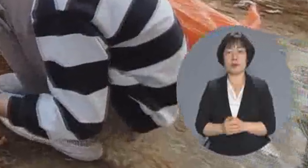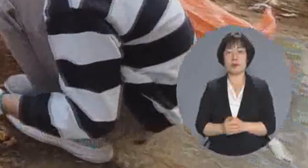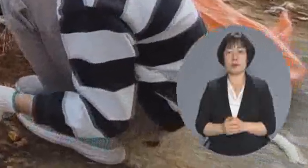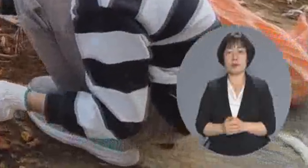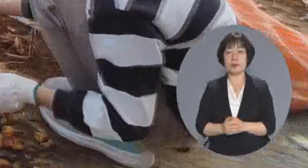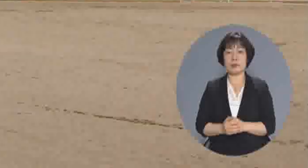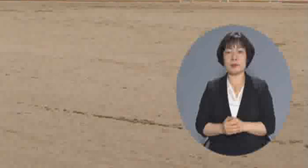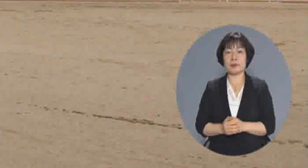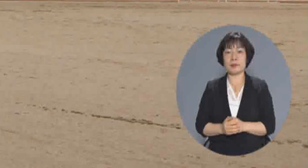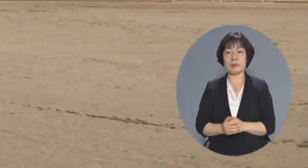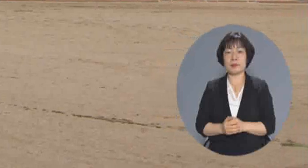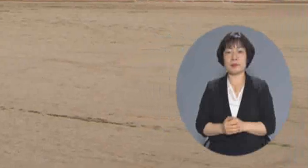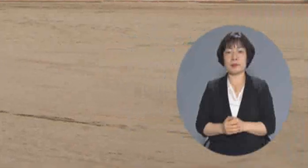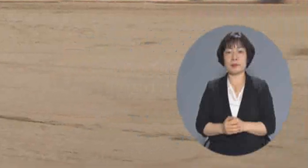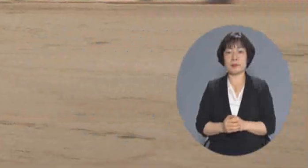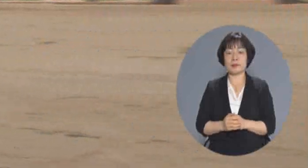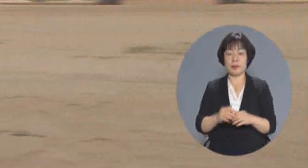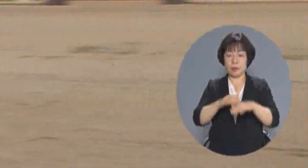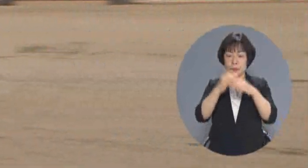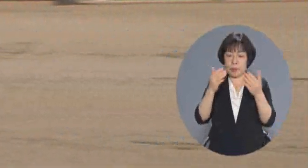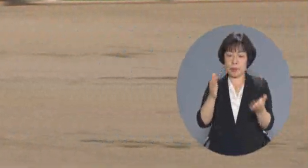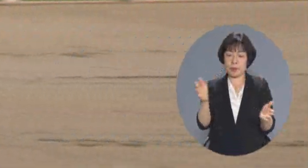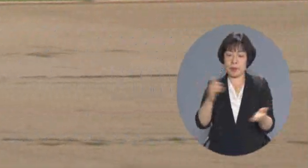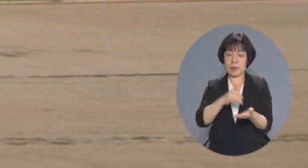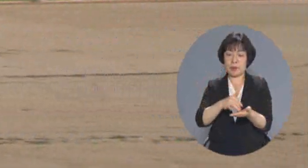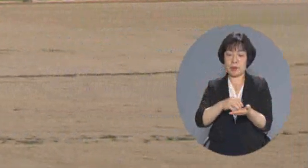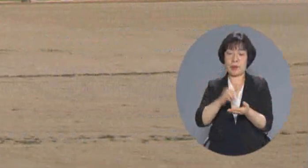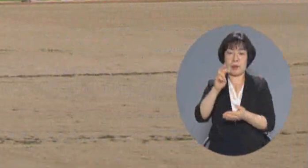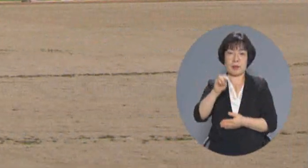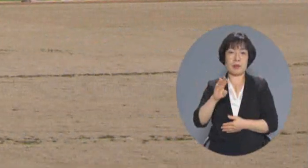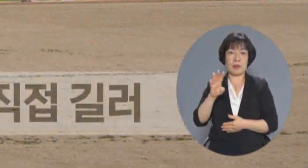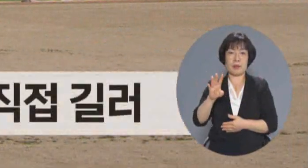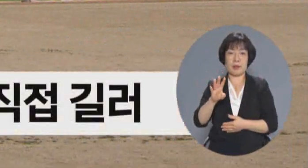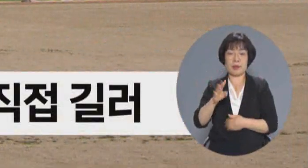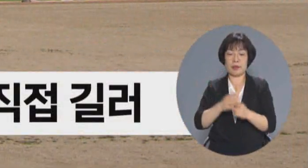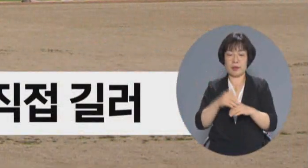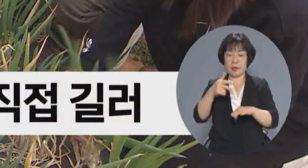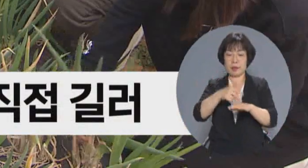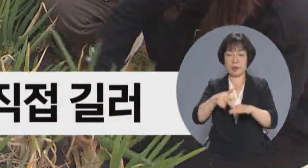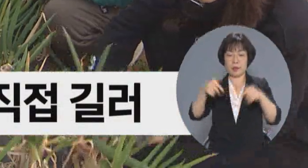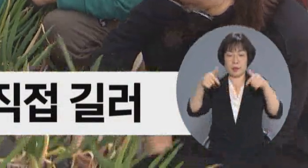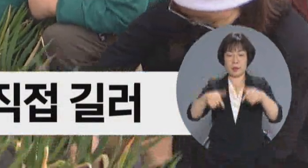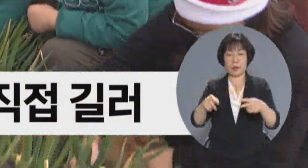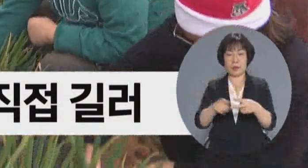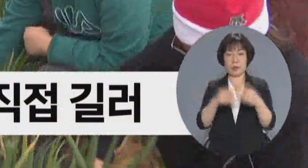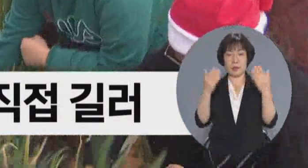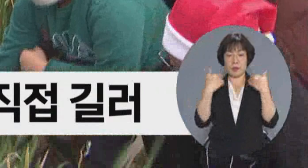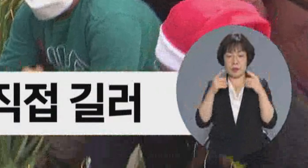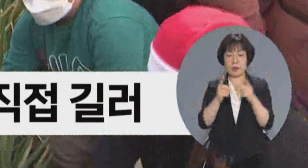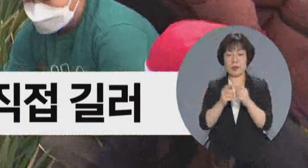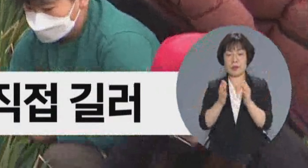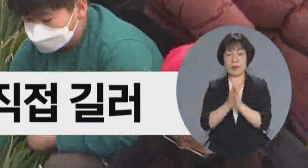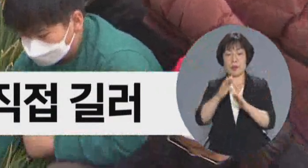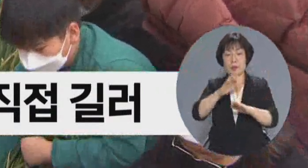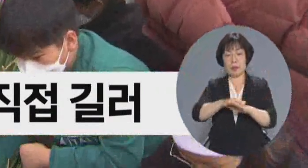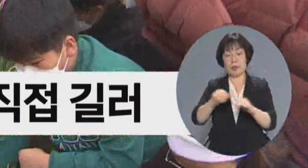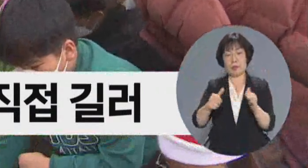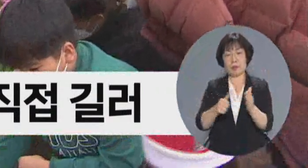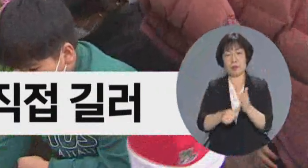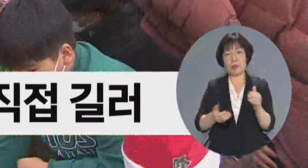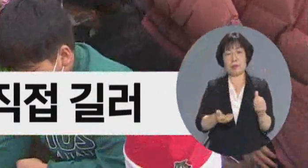정교 학생이 34명인 진도 서초등학교에선 학생들이 직접 농산물을